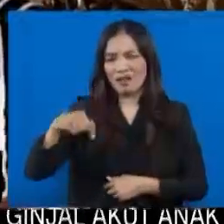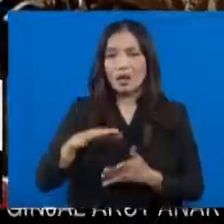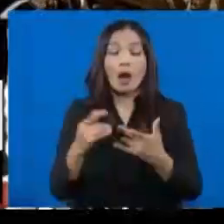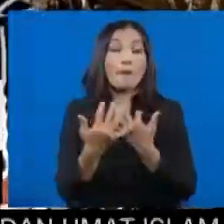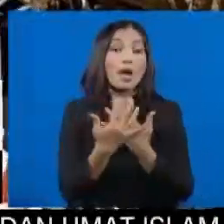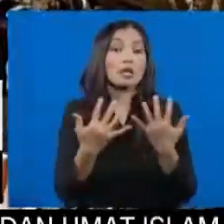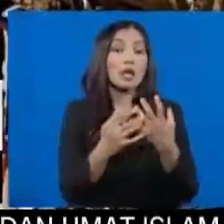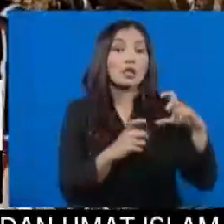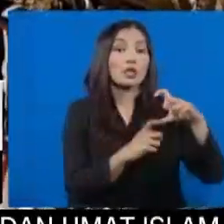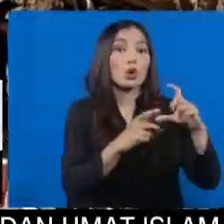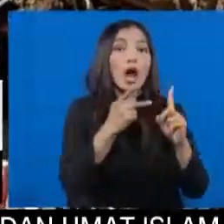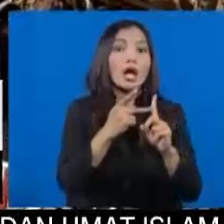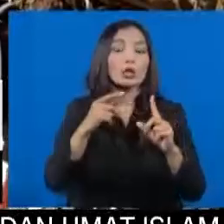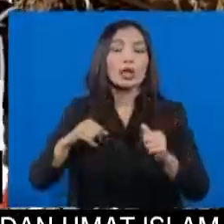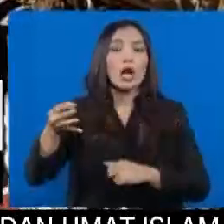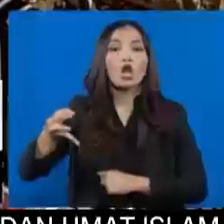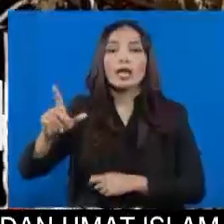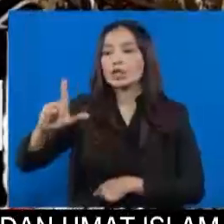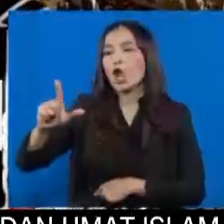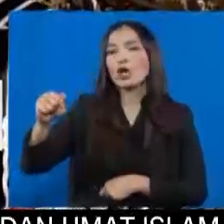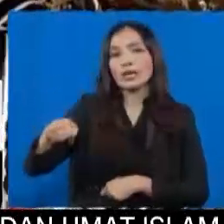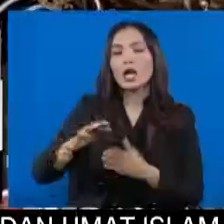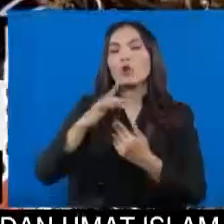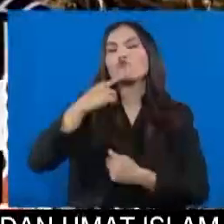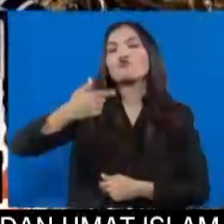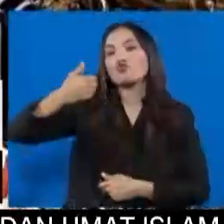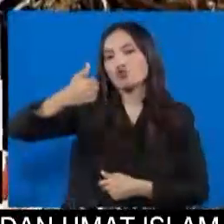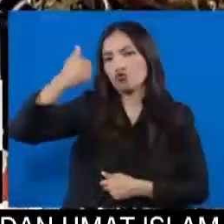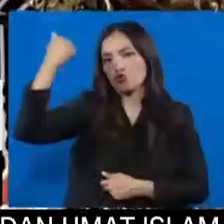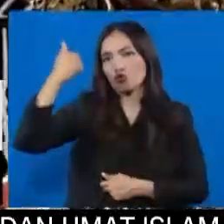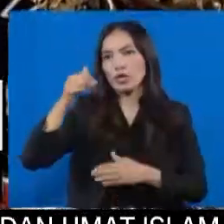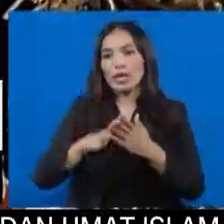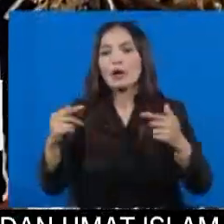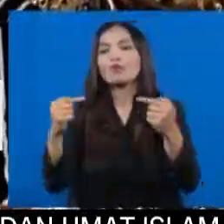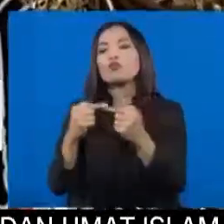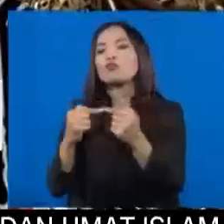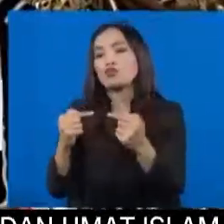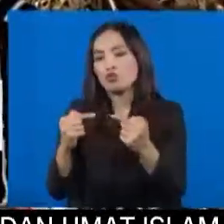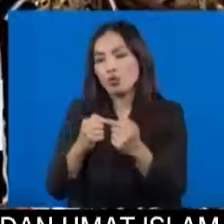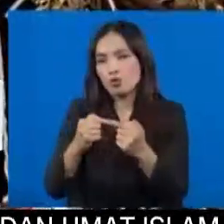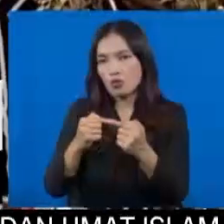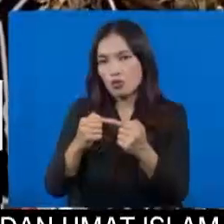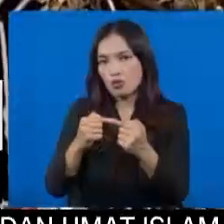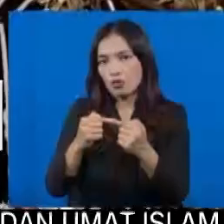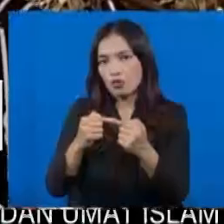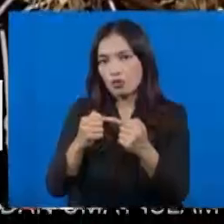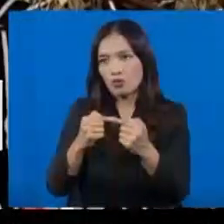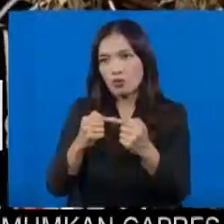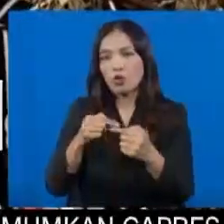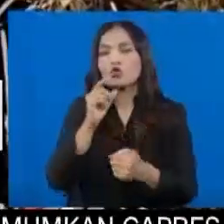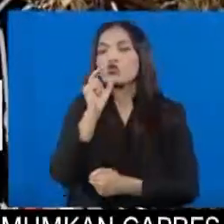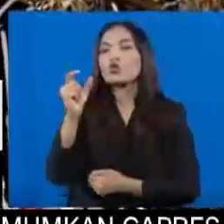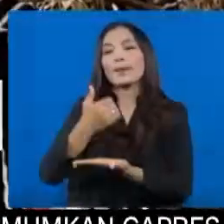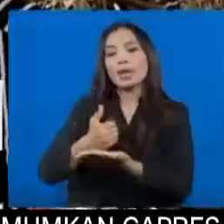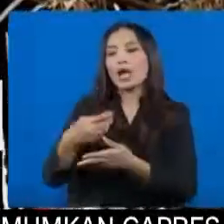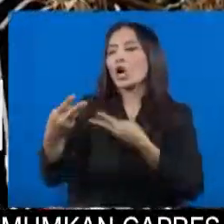masyarakat Sukoharjo atau masyarakat Kota Solo yang benar-benar membutuhkan sebuah penyeberangan. Entah itu kepentingan